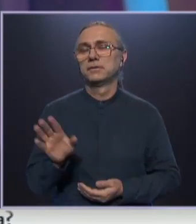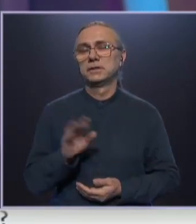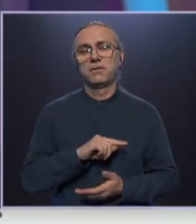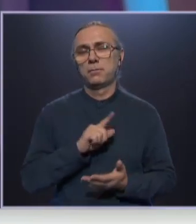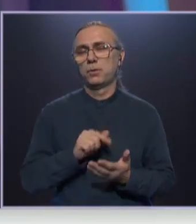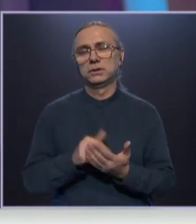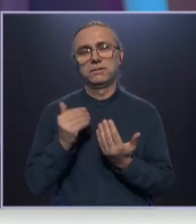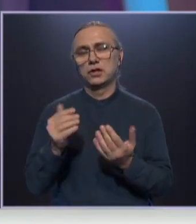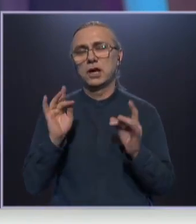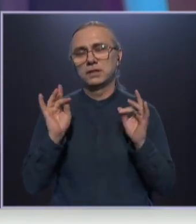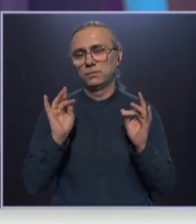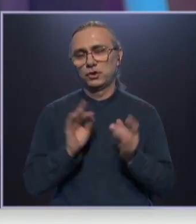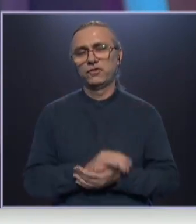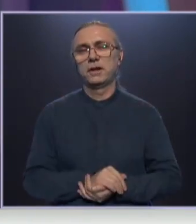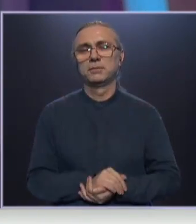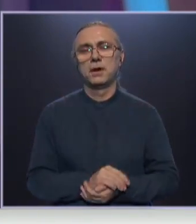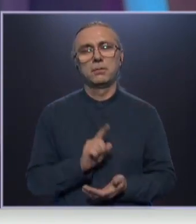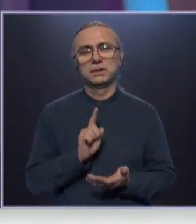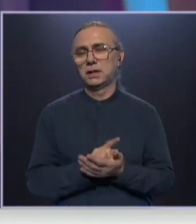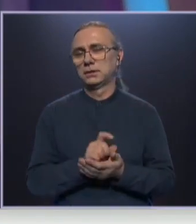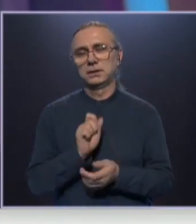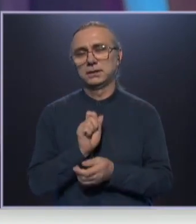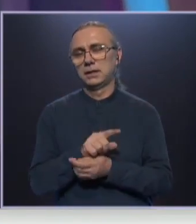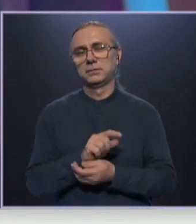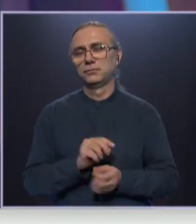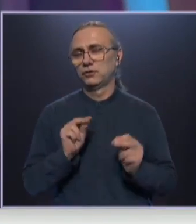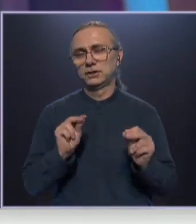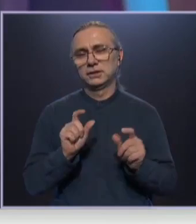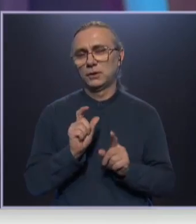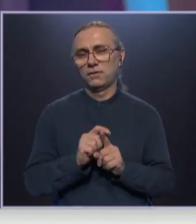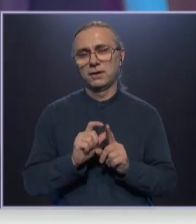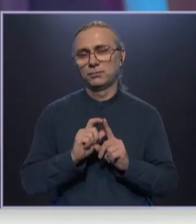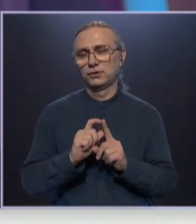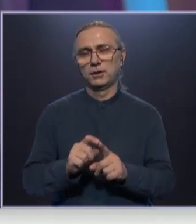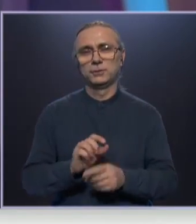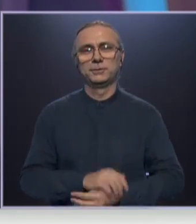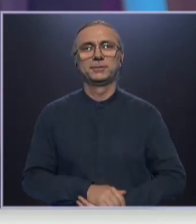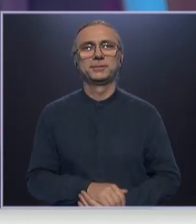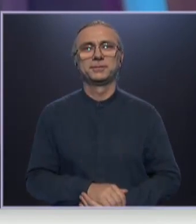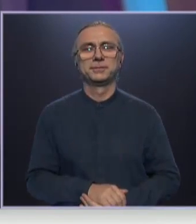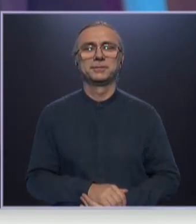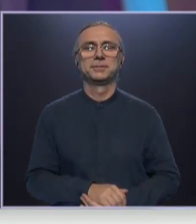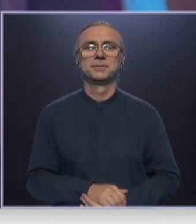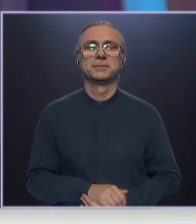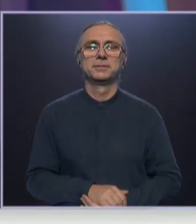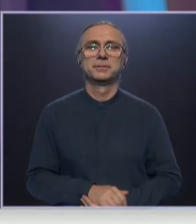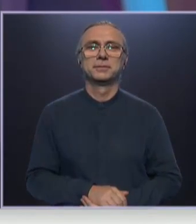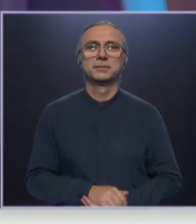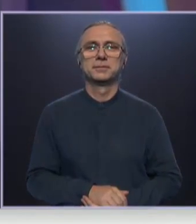прозвучит, обязательно в последующие дни задам честное слово, обещаю. Давайте начнем. Ну а с вас, конечно, звонки. Будем